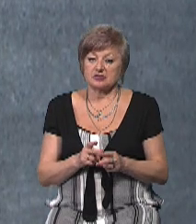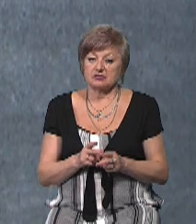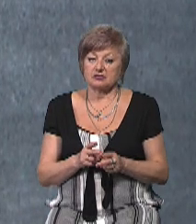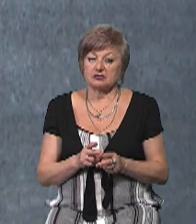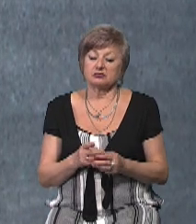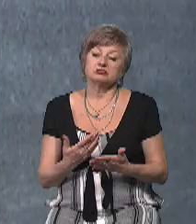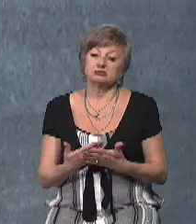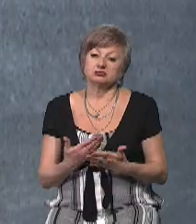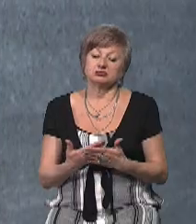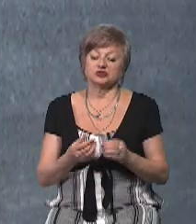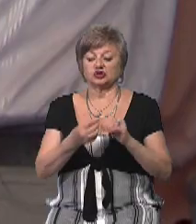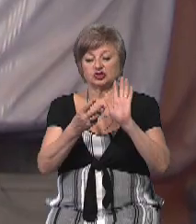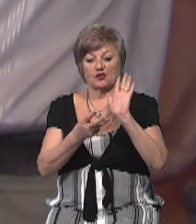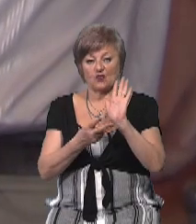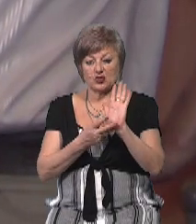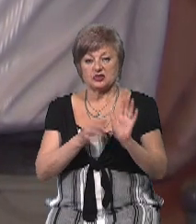Приблизно о